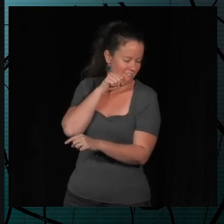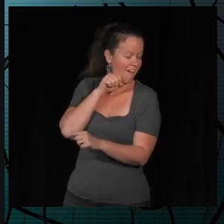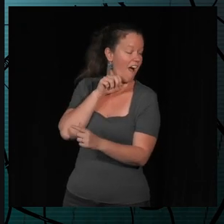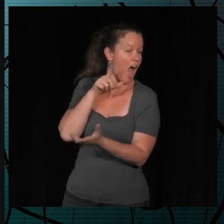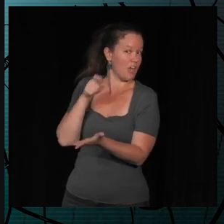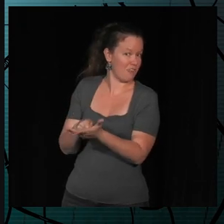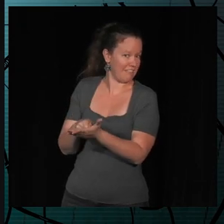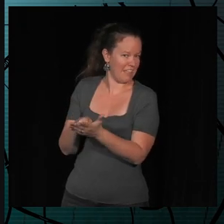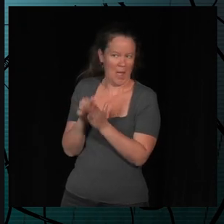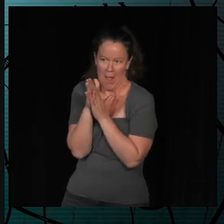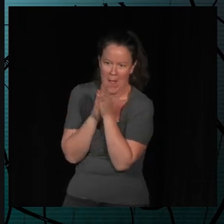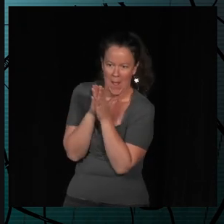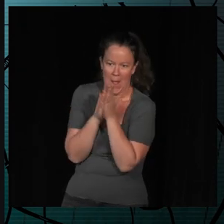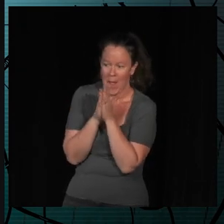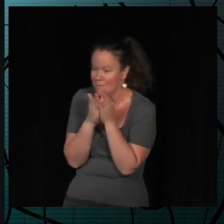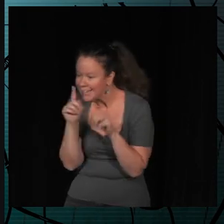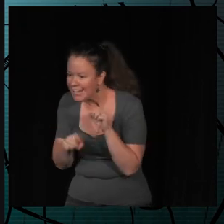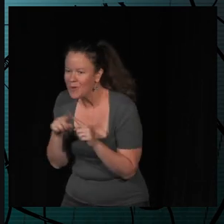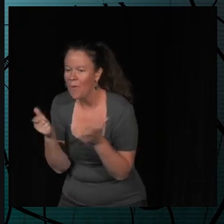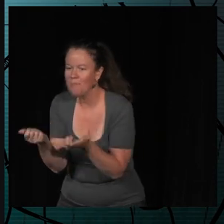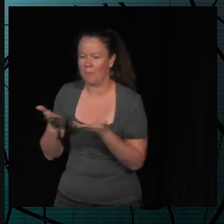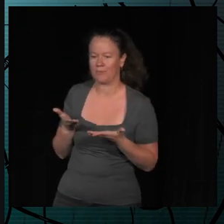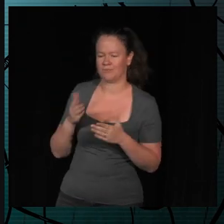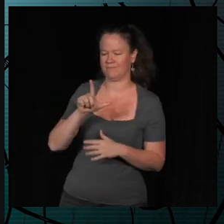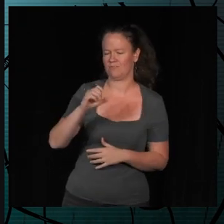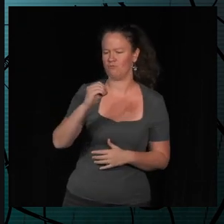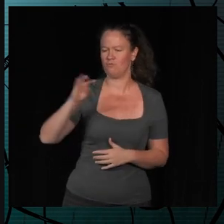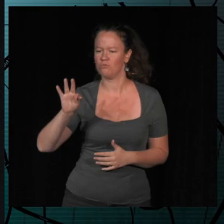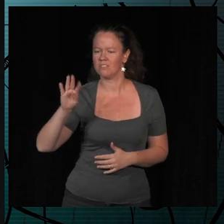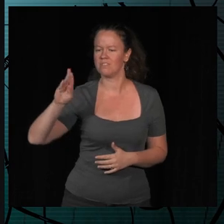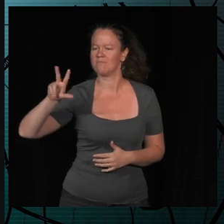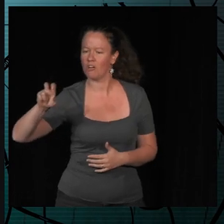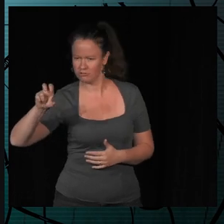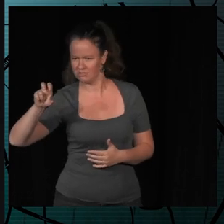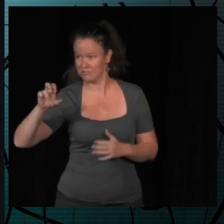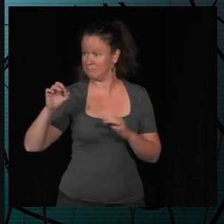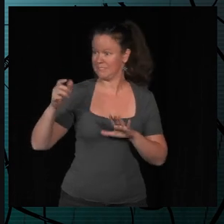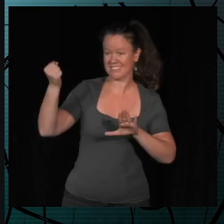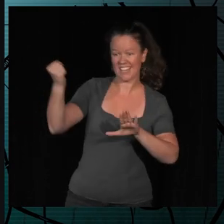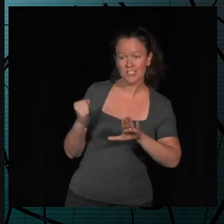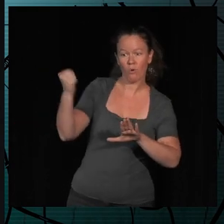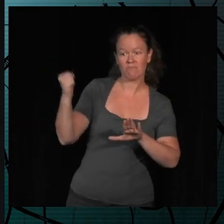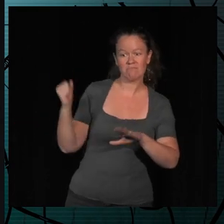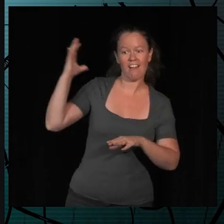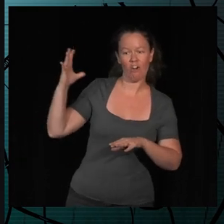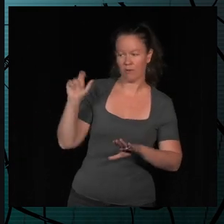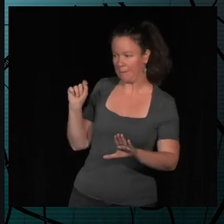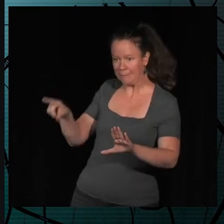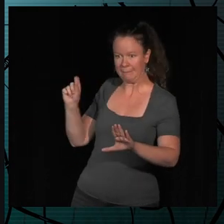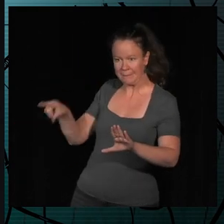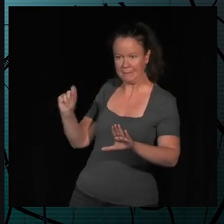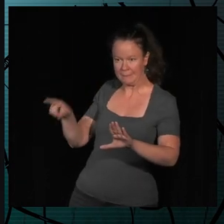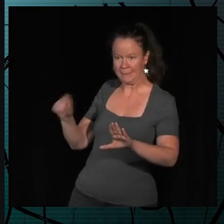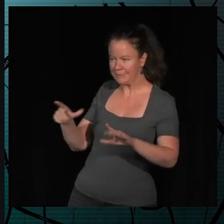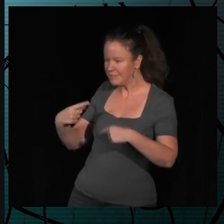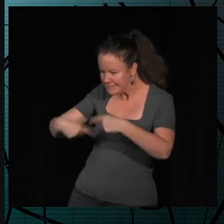grattage et et c'est très et puis avec les mécanismes de machine à sous hein donc depuis les machines à sous on a c'est ce circuit de la récompense qui est activé